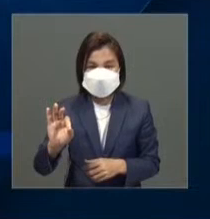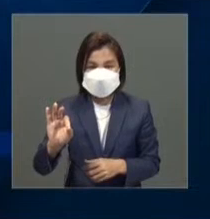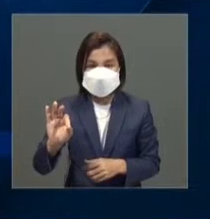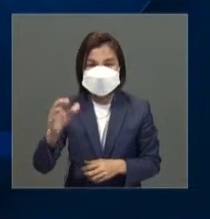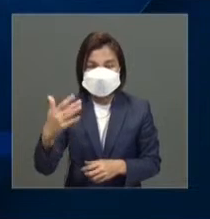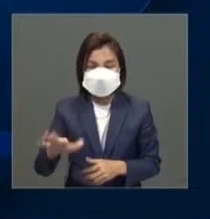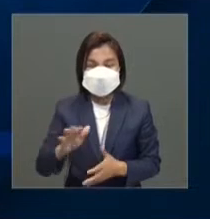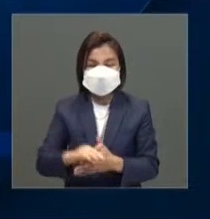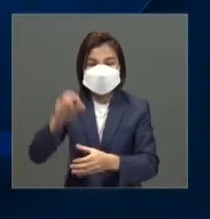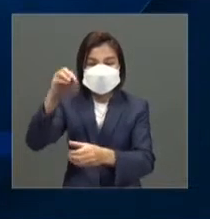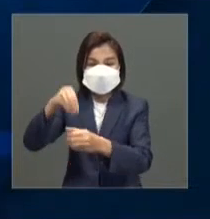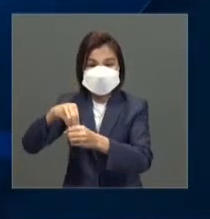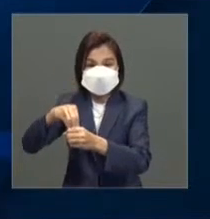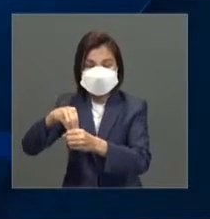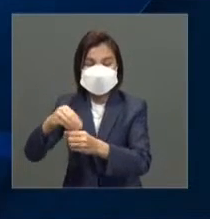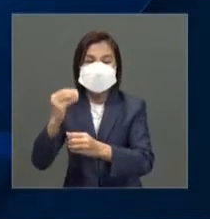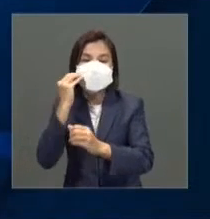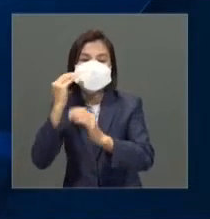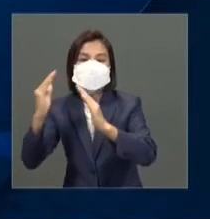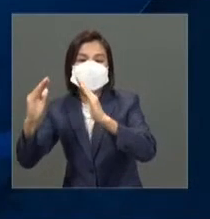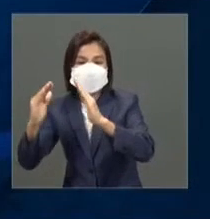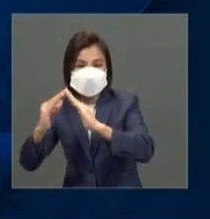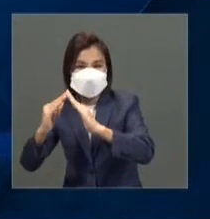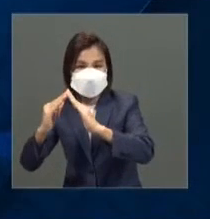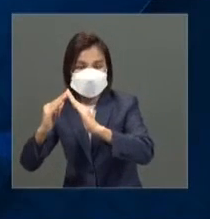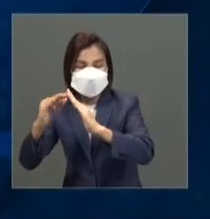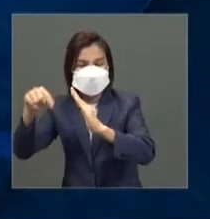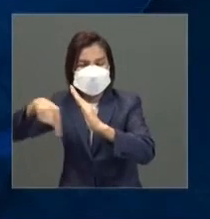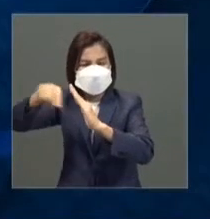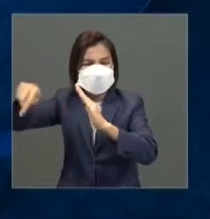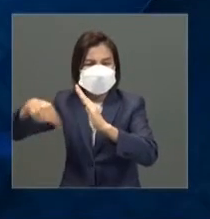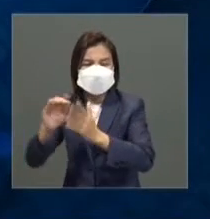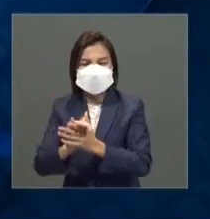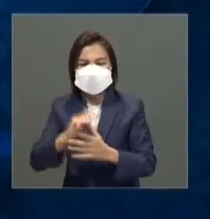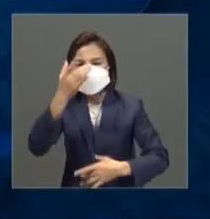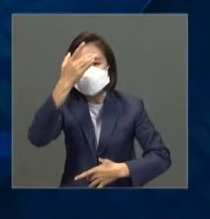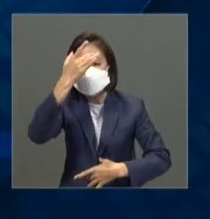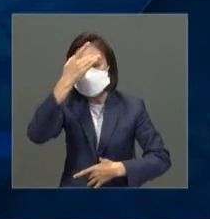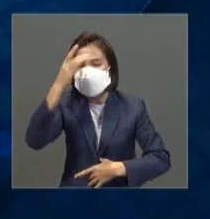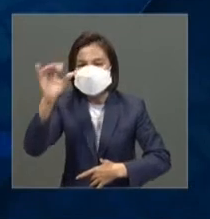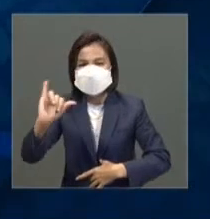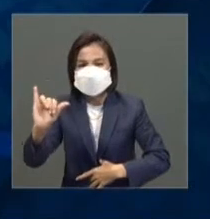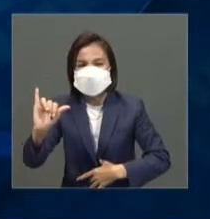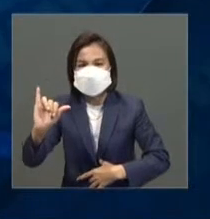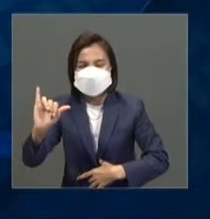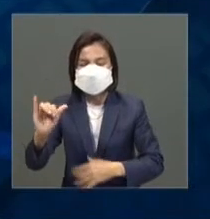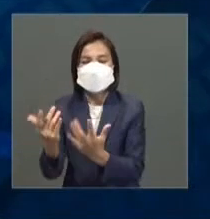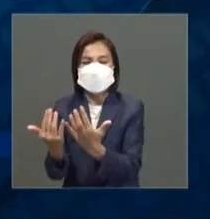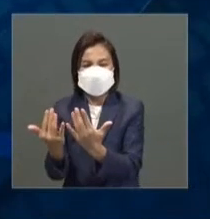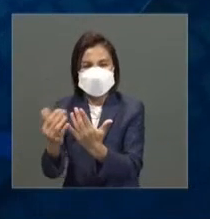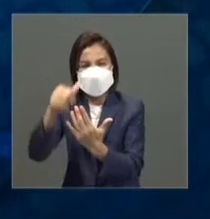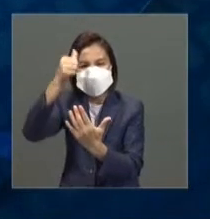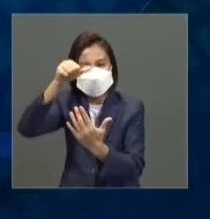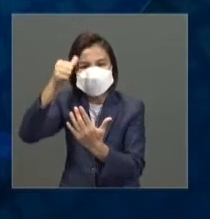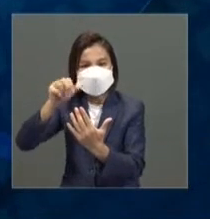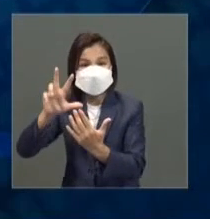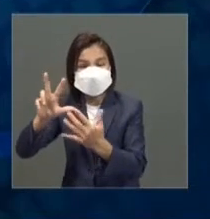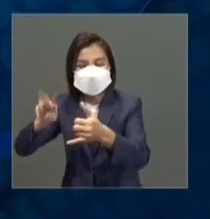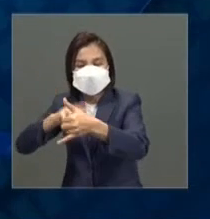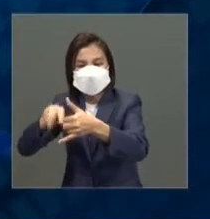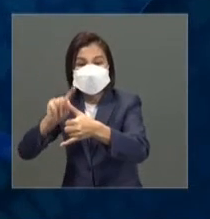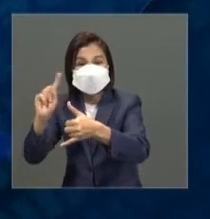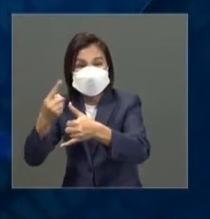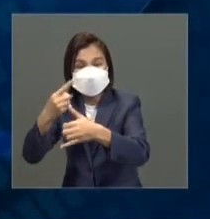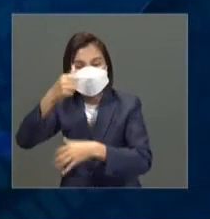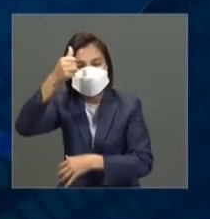ควอรันทีนซึ่งอันนี้เป็นความสำคัญสูงมากนะครับว่าเขาไม่ป่วยวันนี้แต่อีก3วันก็ต้องตรวจซ้ำอีกทีหนึ่งนะครับหรืออีก5